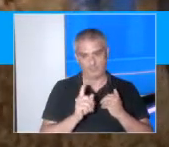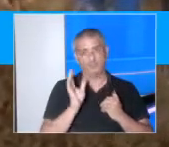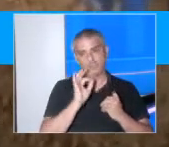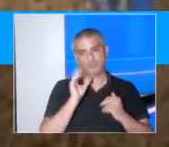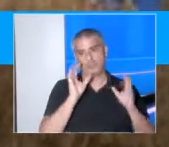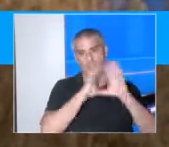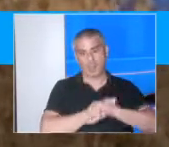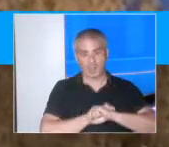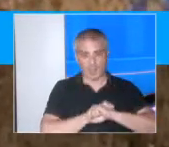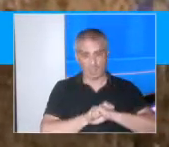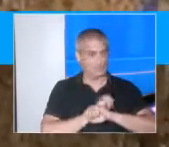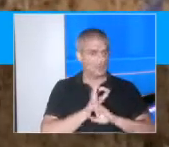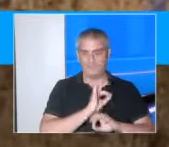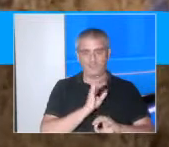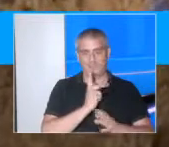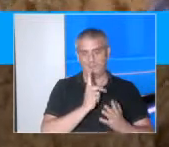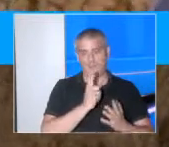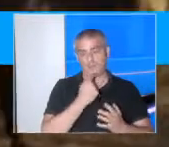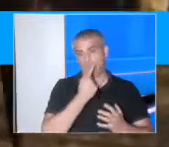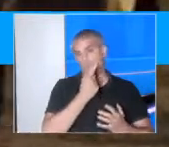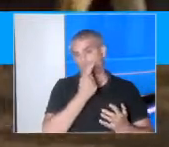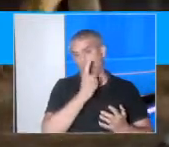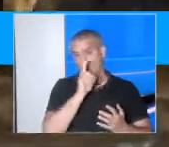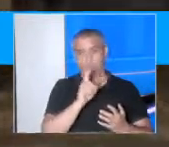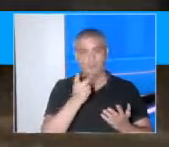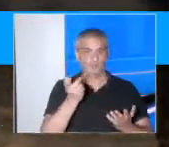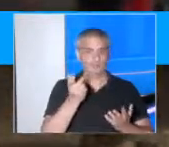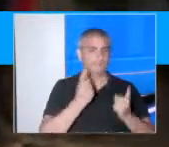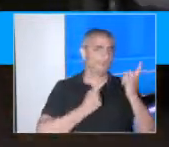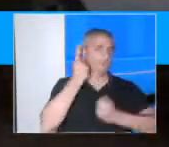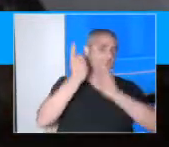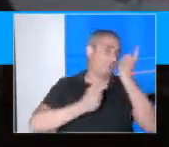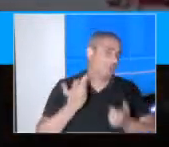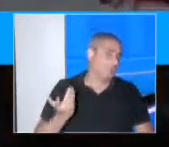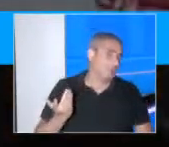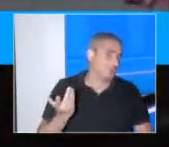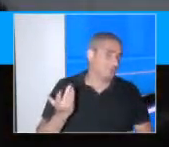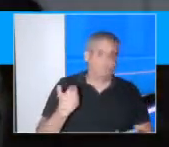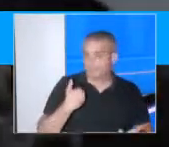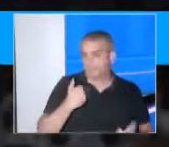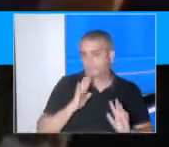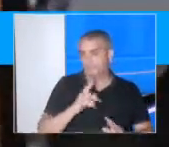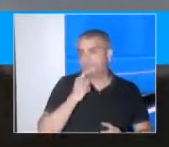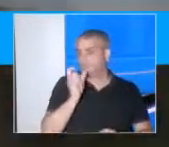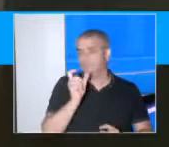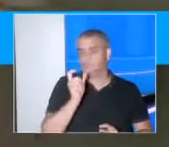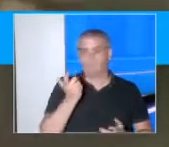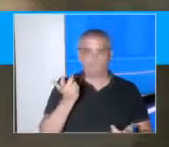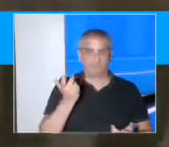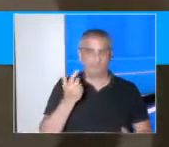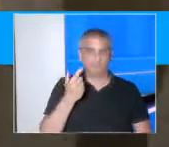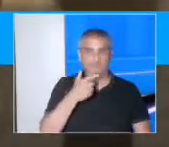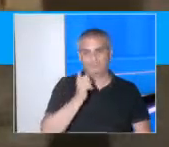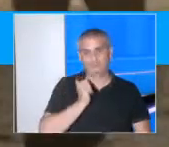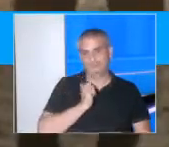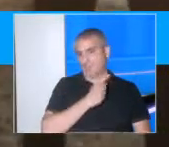לנו את הלילה, אף אחד לא מוצא מכלל אפשרות שישוגרו רקטות. אני לא אוהב להשתמש במושג הזה סוררים, זו המצאה של